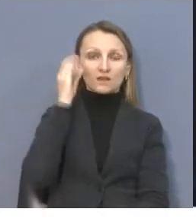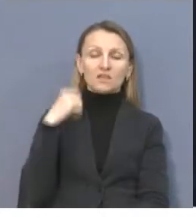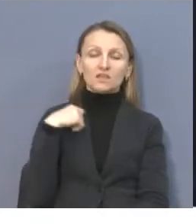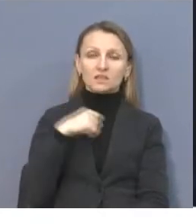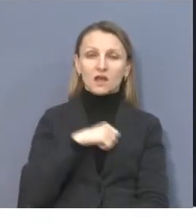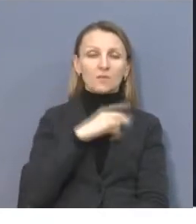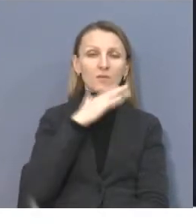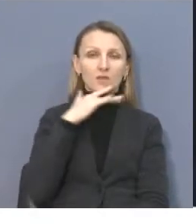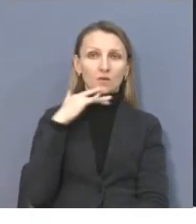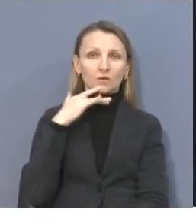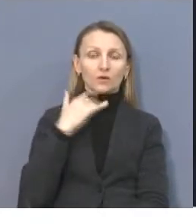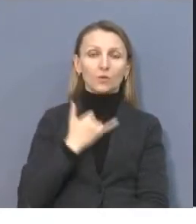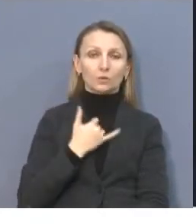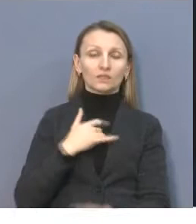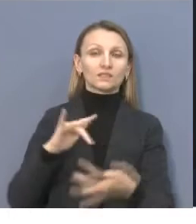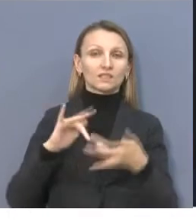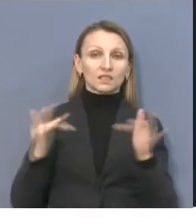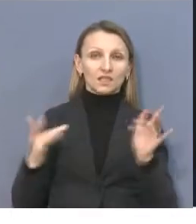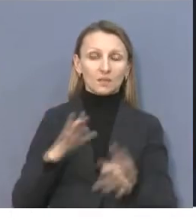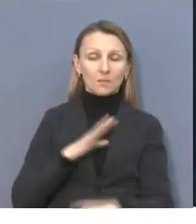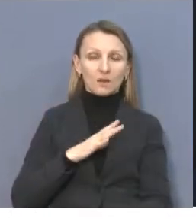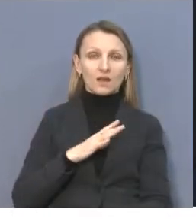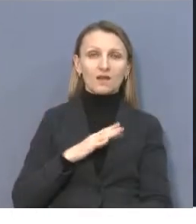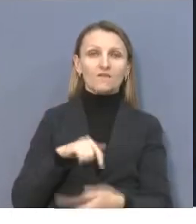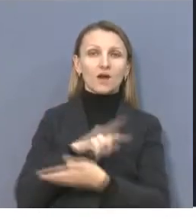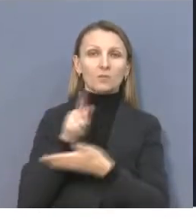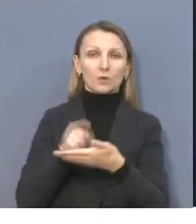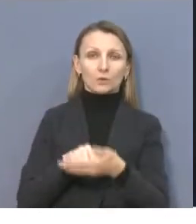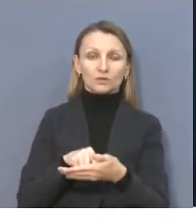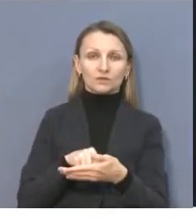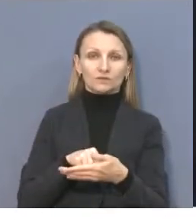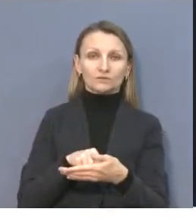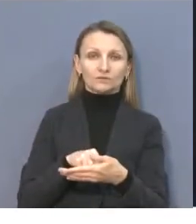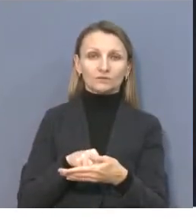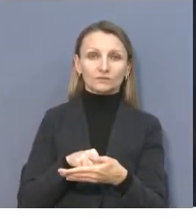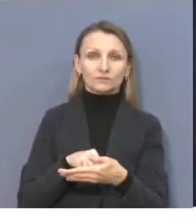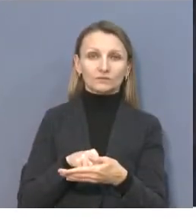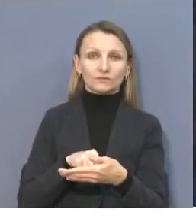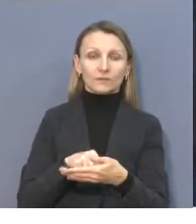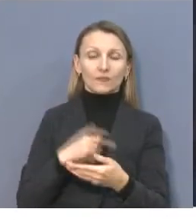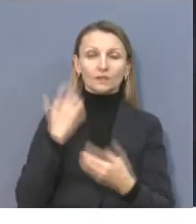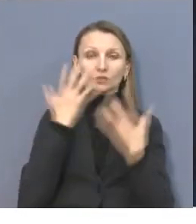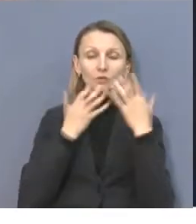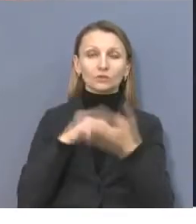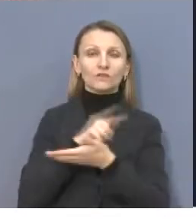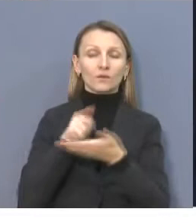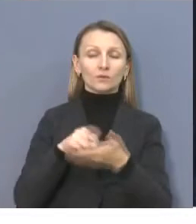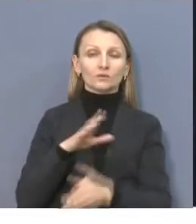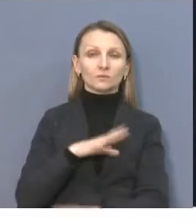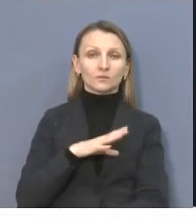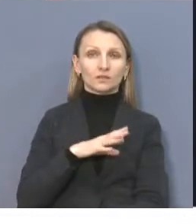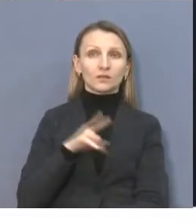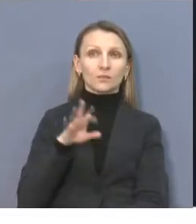из интернетом у нас вопросы были фишка то более менее месторождениям серьезно просто были по